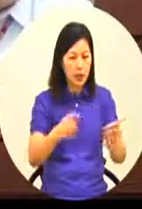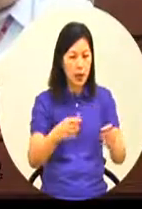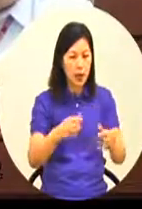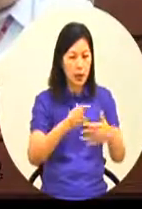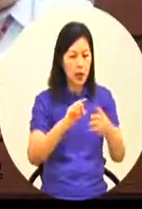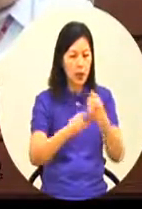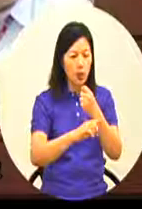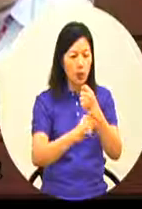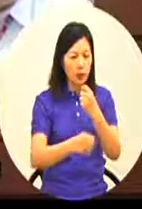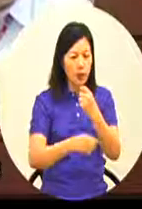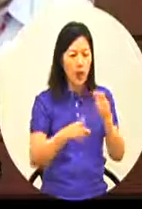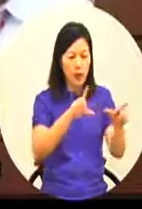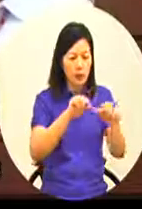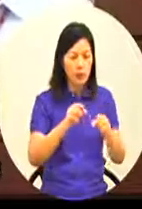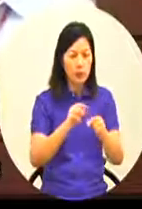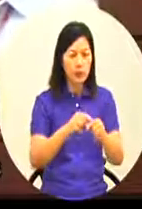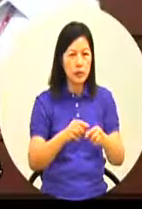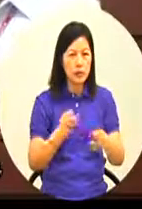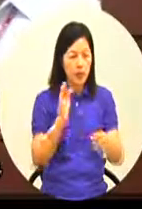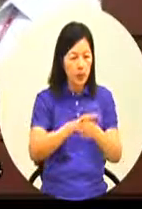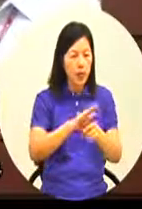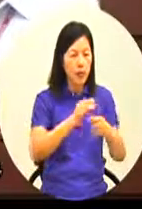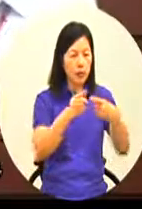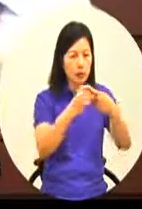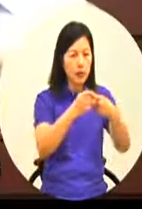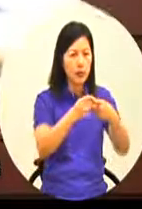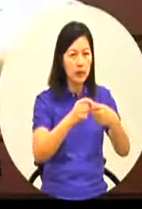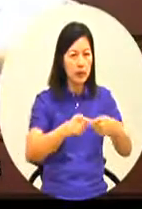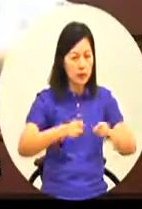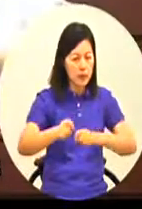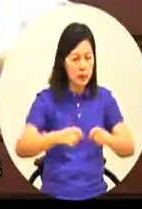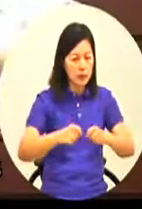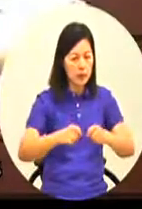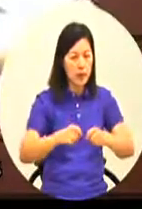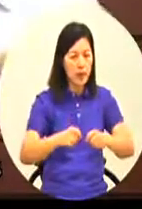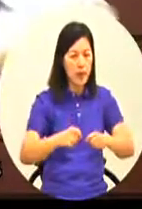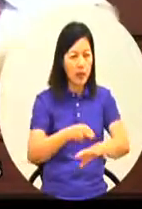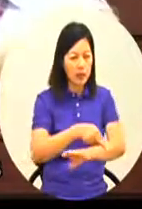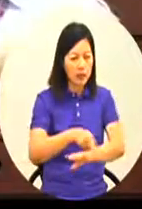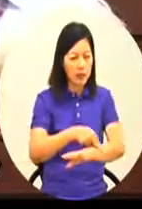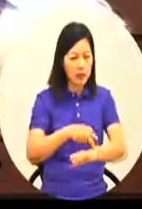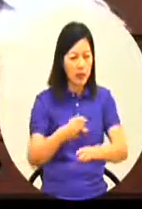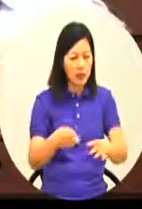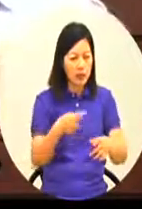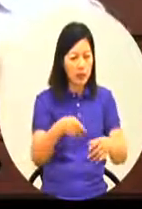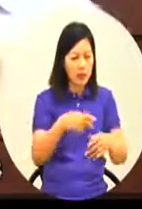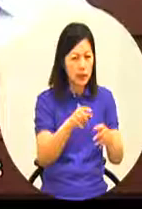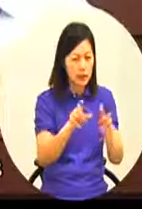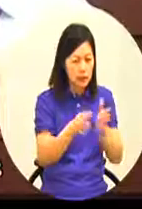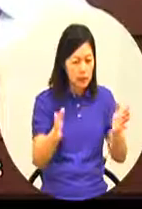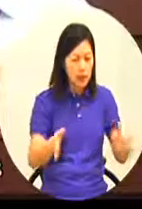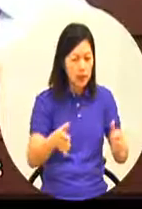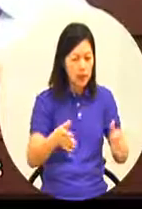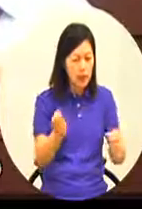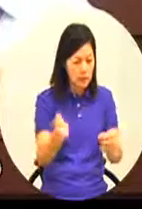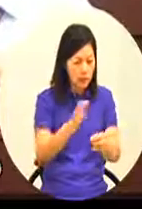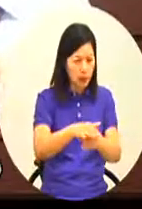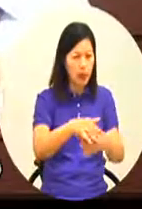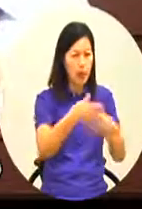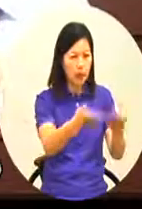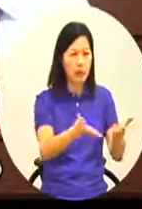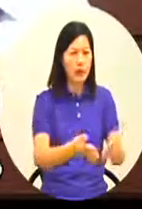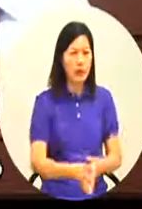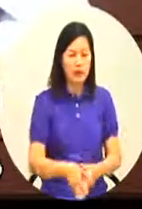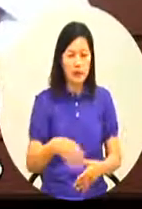们会补助分两个阶段，第一个就是在它的什么规划设计费设计的阶段，我们就会提供一些规划设计的补助。那这个送